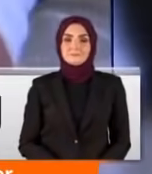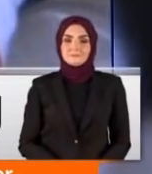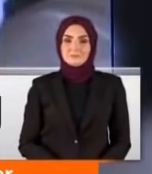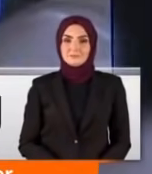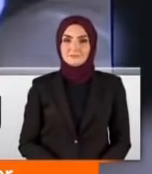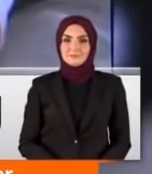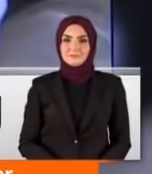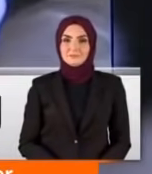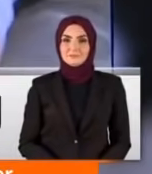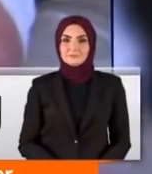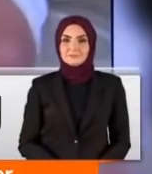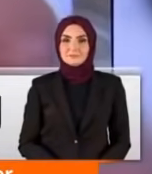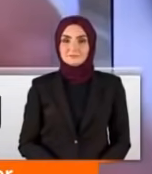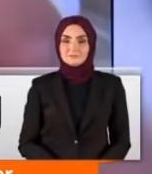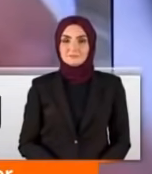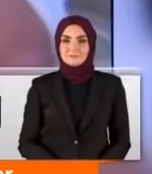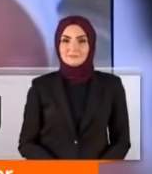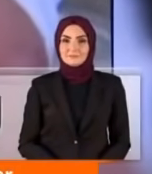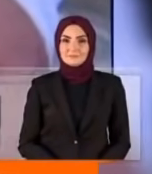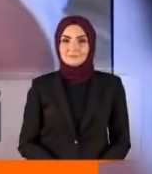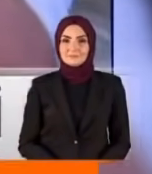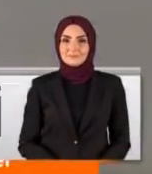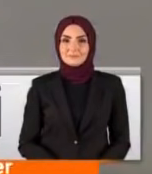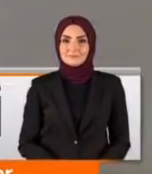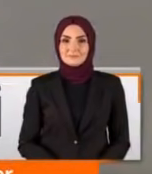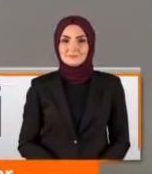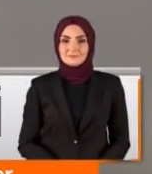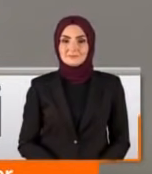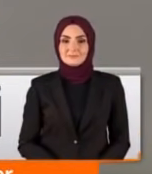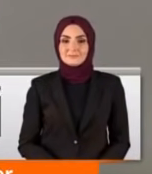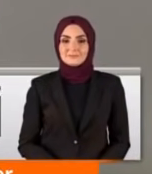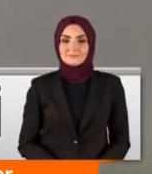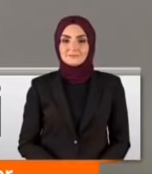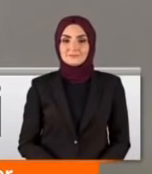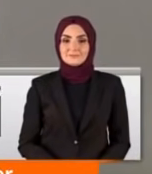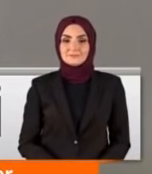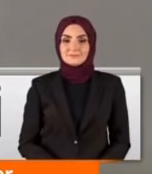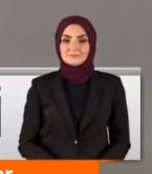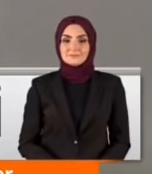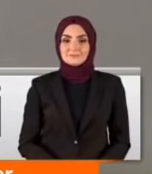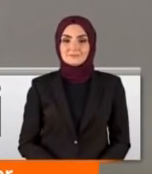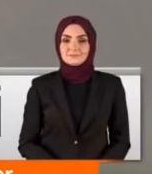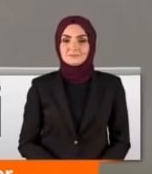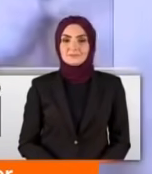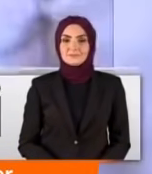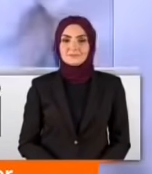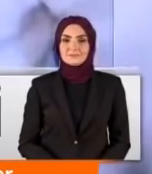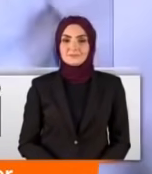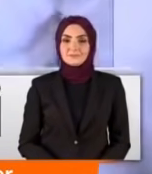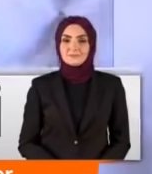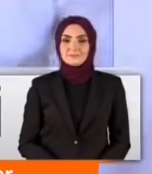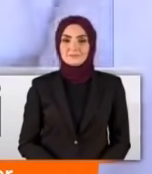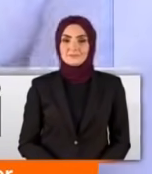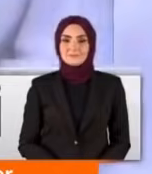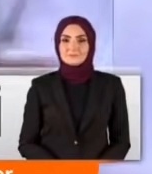asla kucağımda çocuk büyütemeyeceğim, asla dedim. Fatih Bey, sizin baba adaylarına söyleyeceğiniz bir şey var mı? Destek